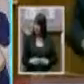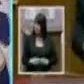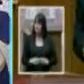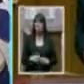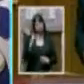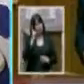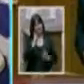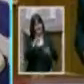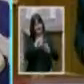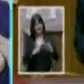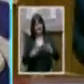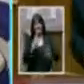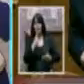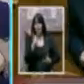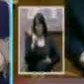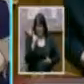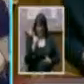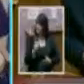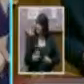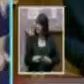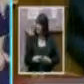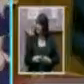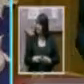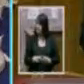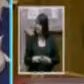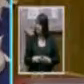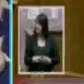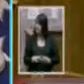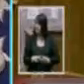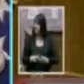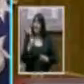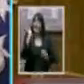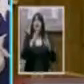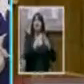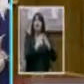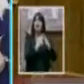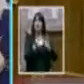διαβάσει. Και είναι, μάλιστα, ένα βιβλίο που έχει γράψει,